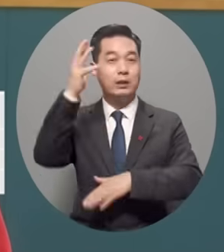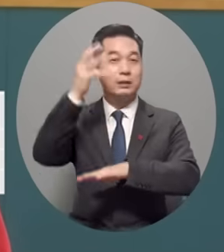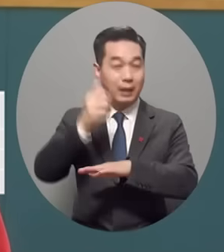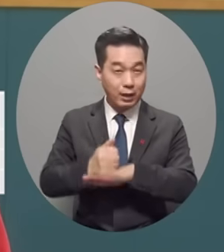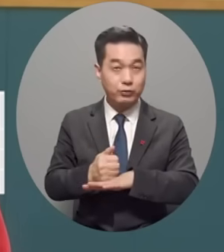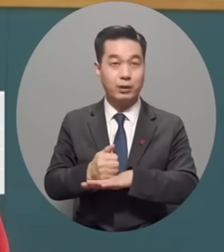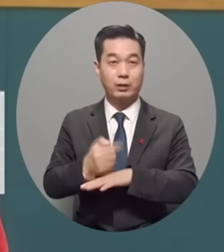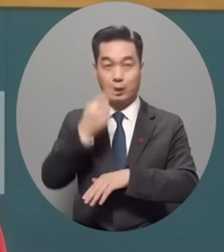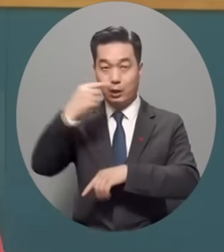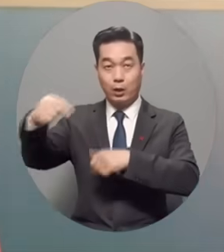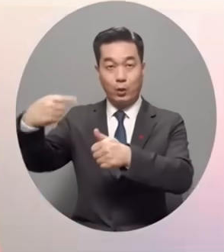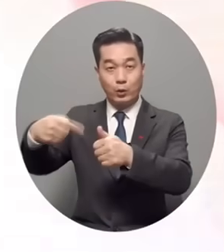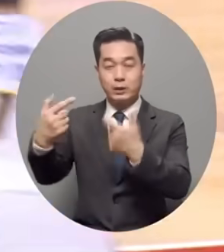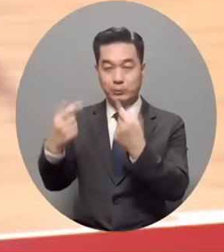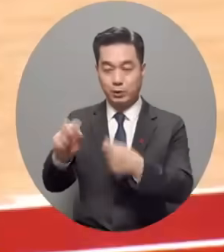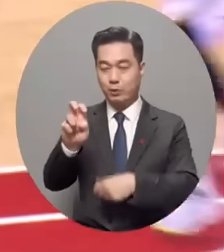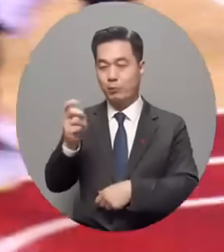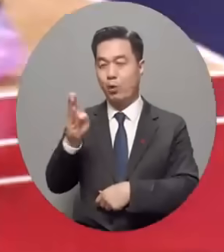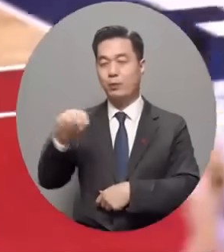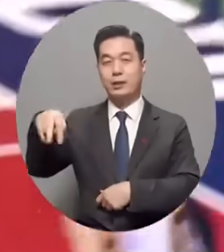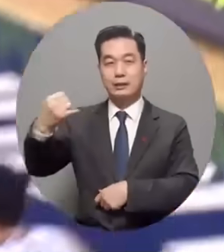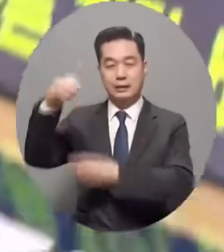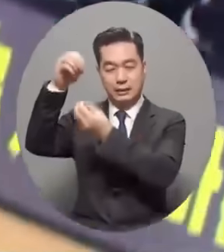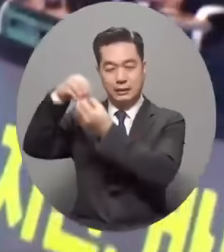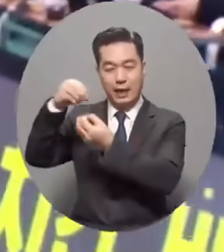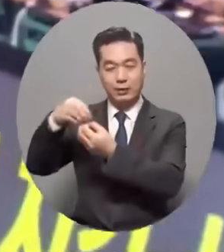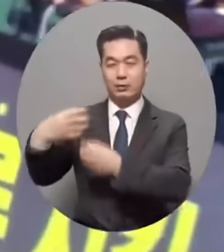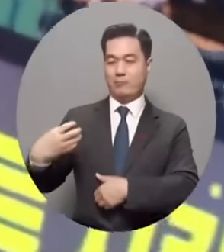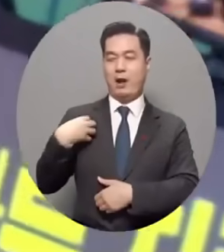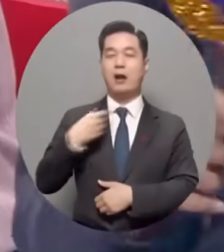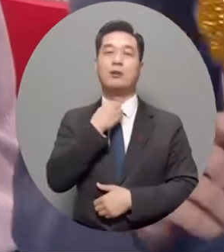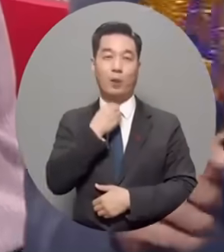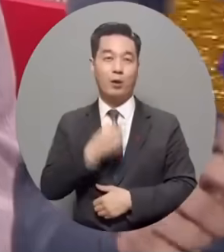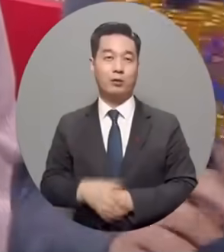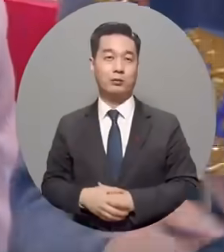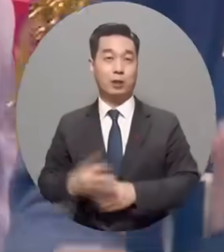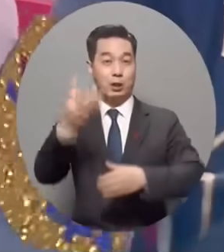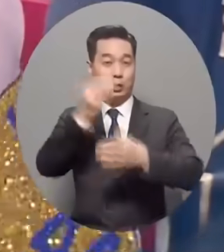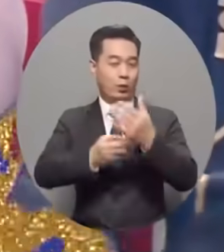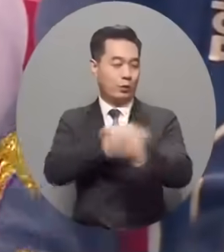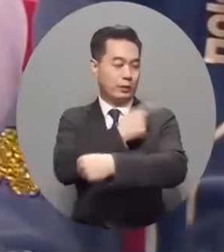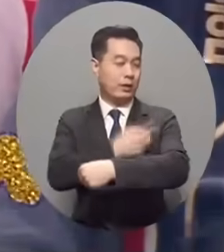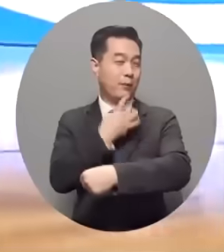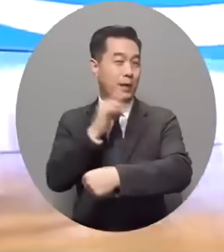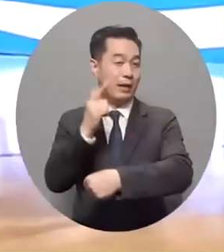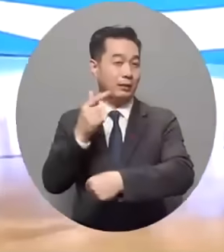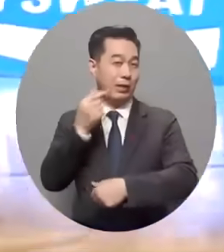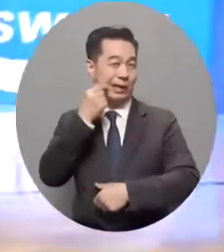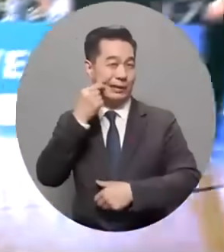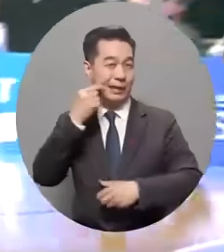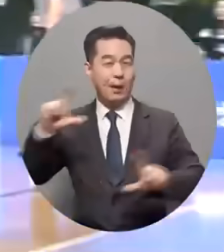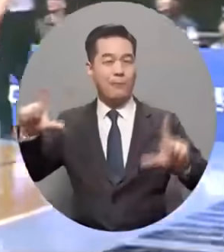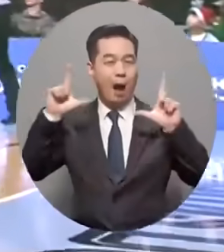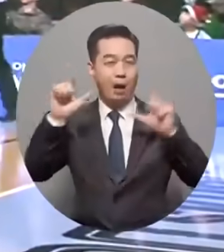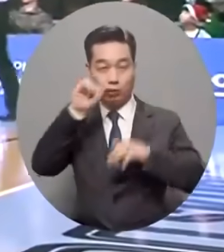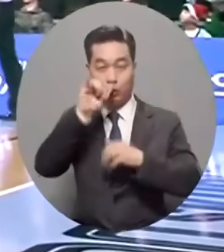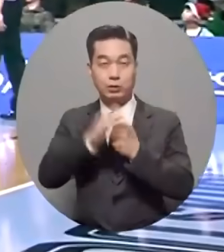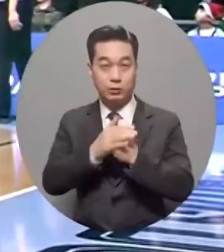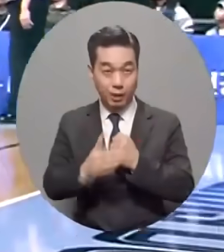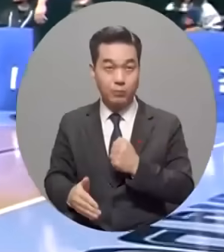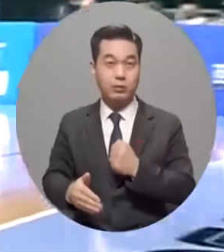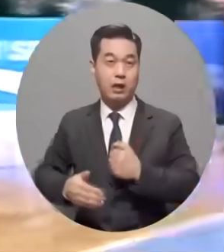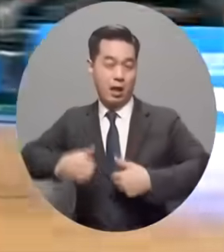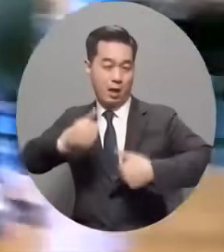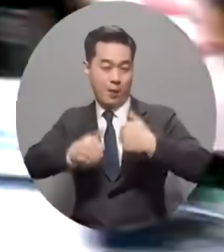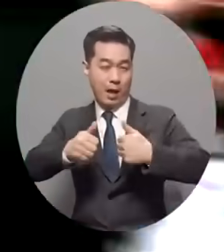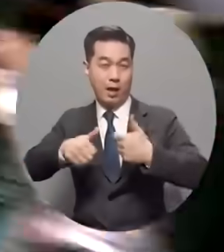모비스의 전설이 되도록 하겠습니다. 농구 실력뿐 아니라 구단에서도 인기를 독차지하고 있는 박무빈. 6강 싸움에